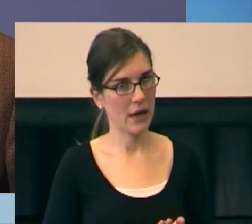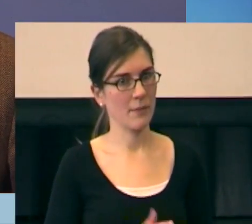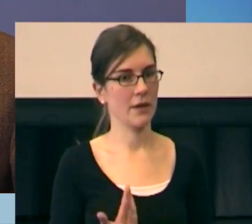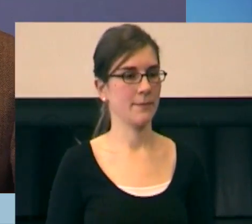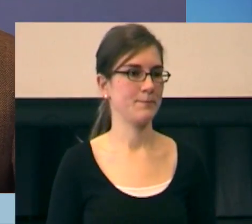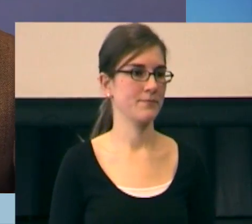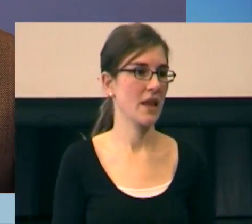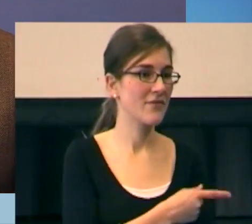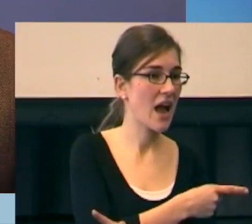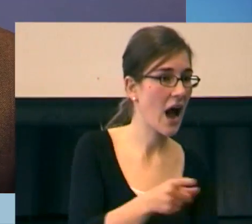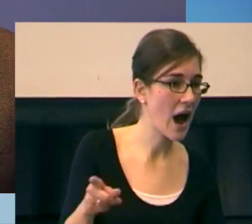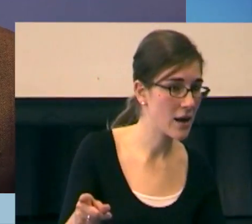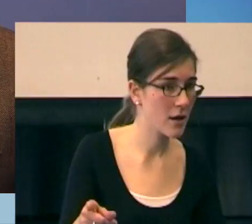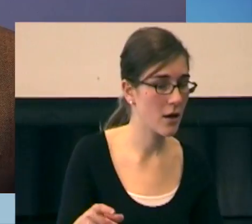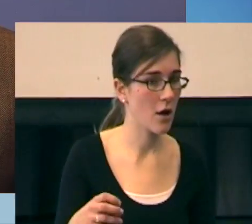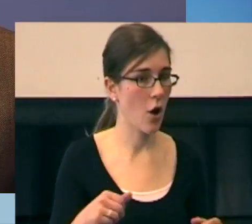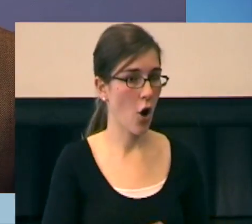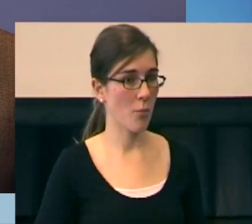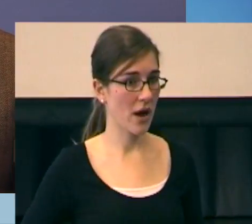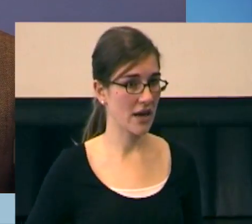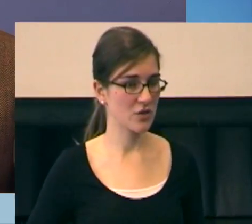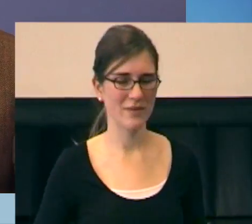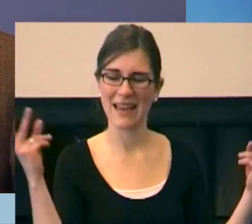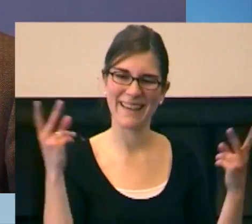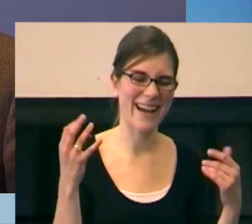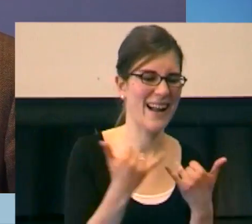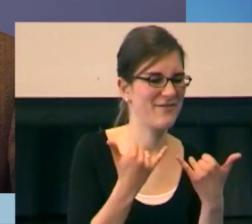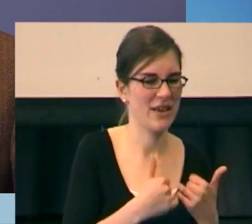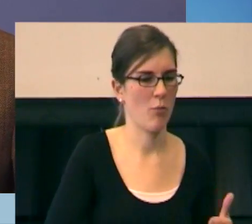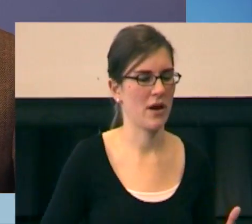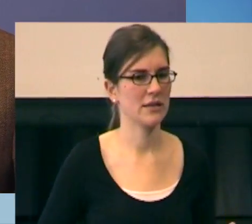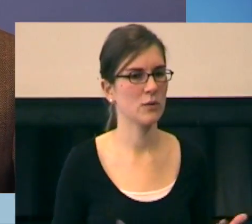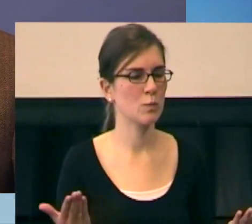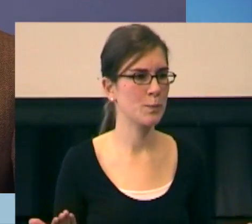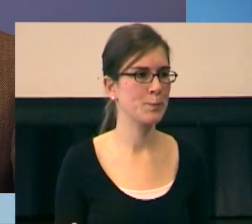bei allen Operationsmethoden der Prostata, und zwar egal, wie sie es operieren,